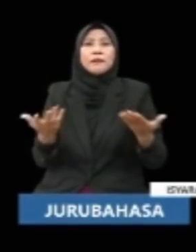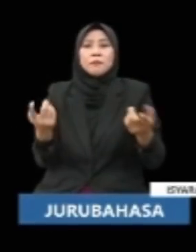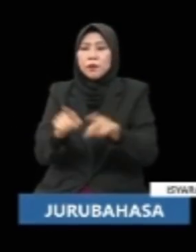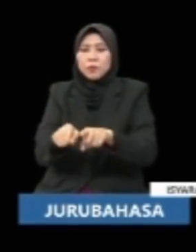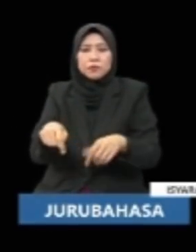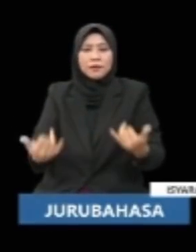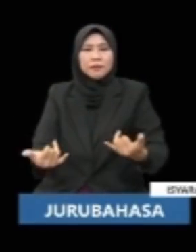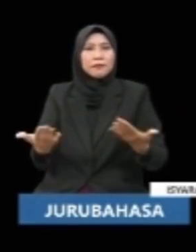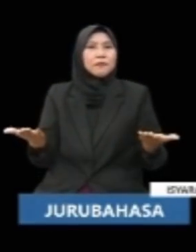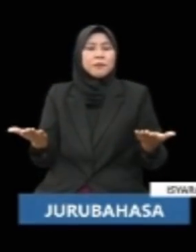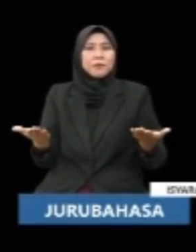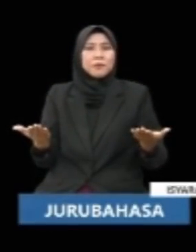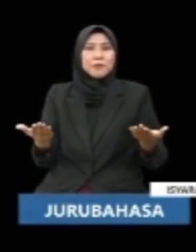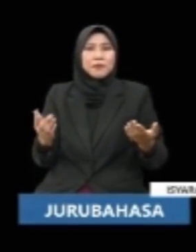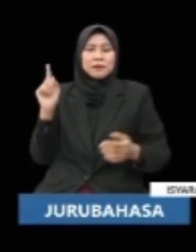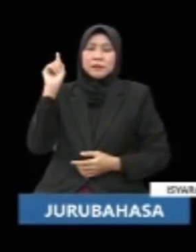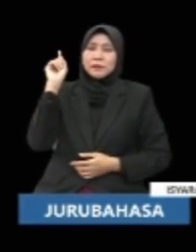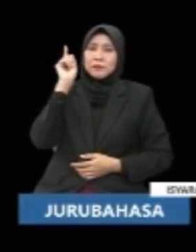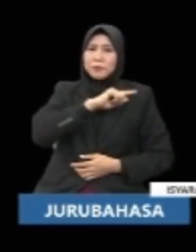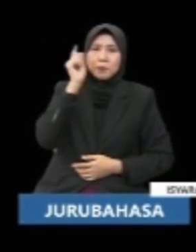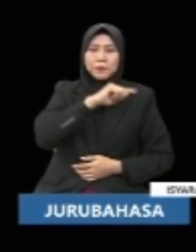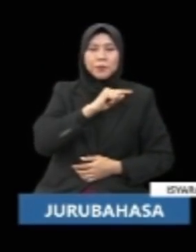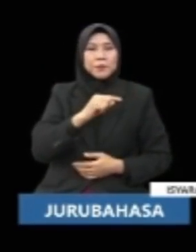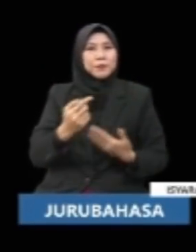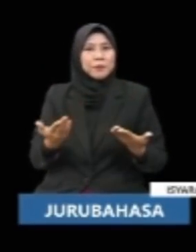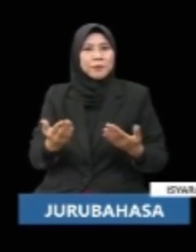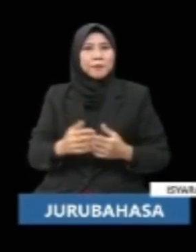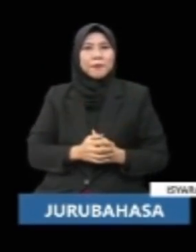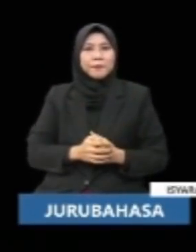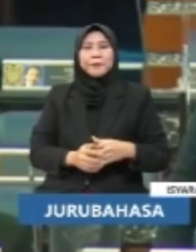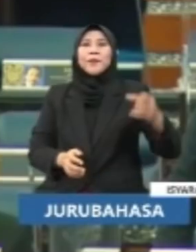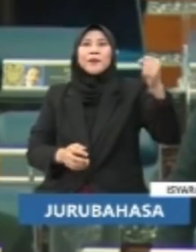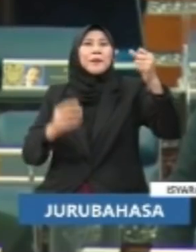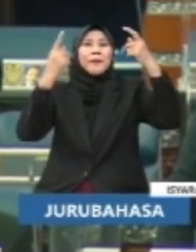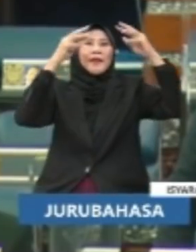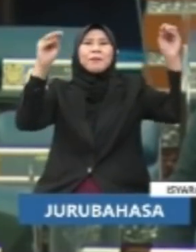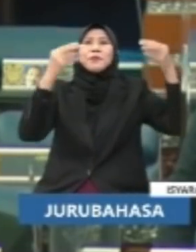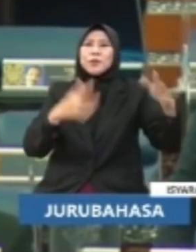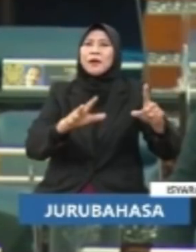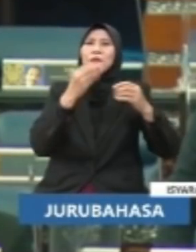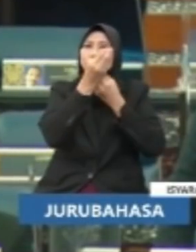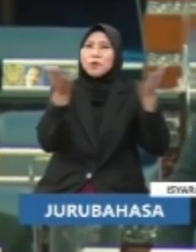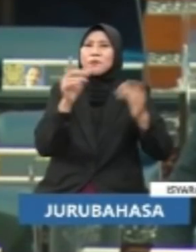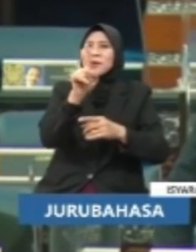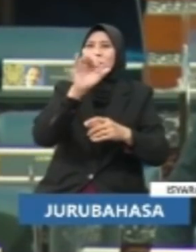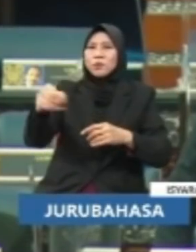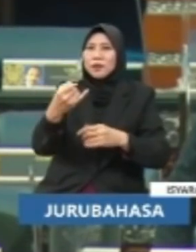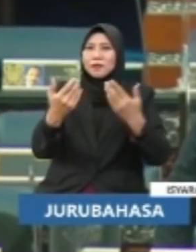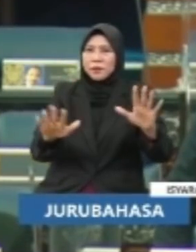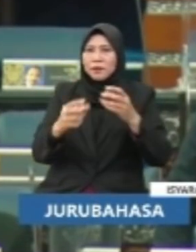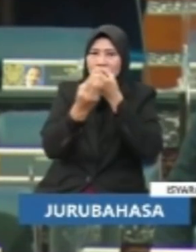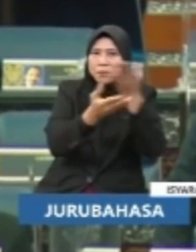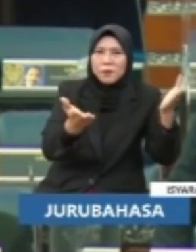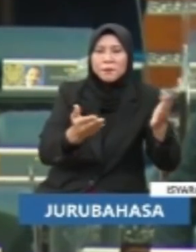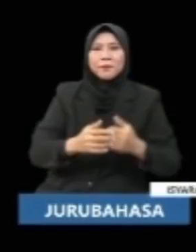ketika begini keadaan yang begitu truk Badia bukan banyan Tree umumkan 100000000 ini